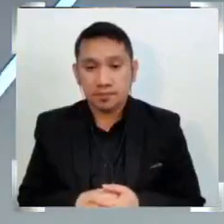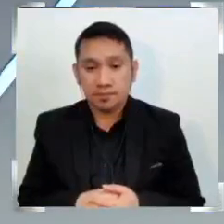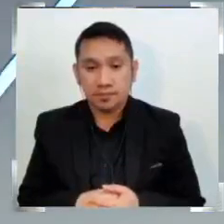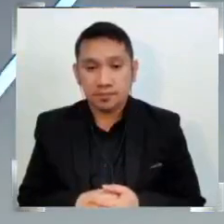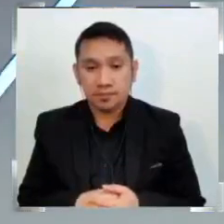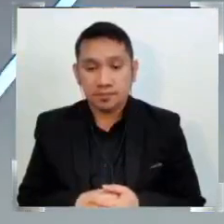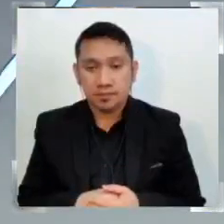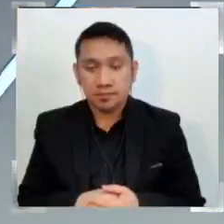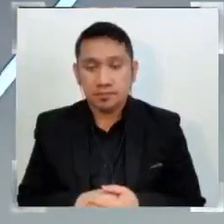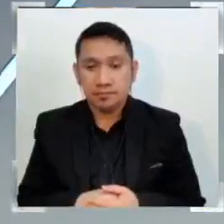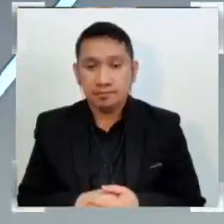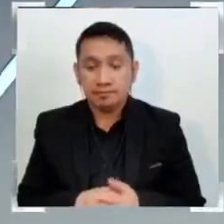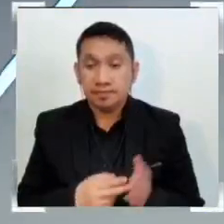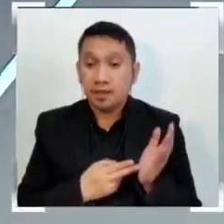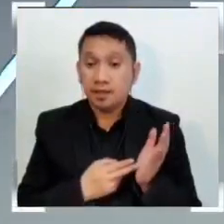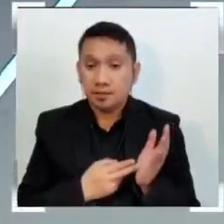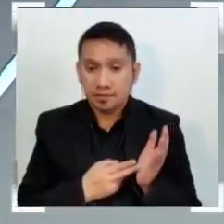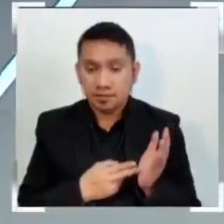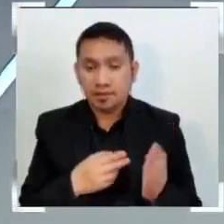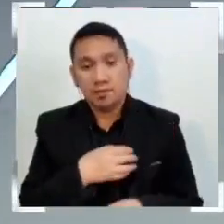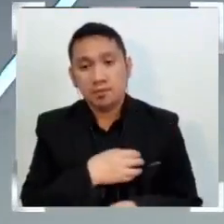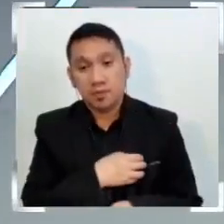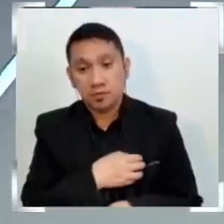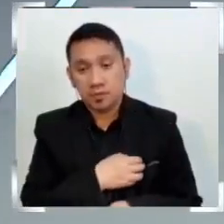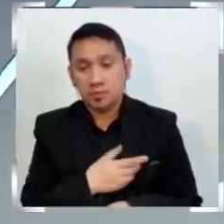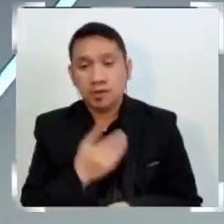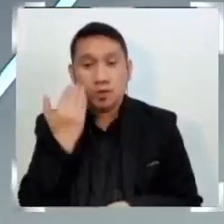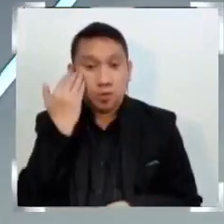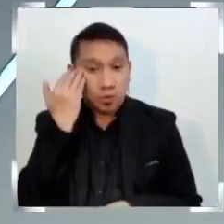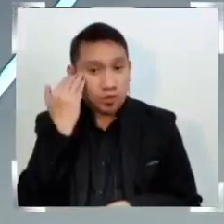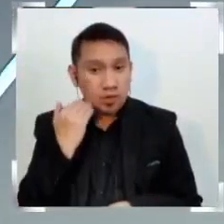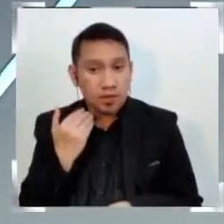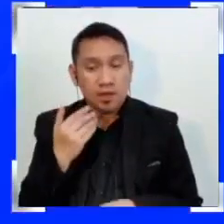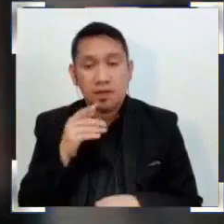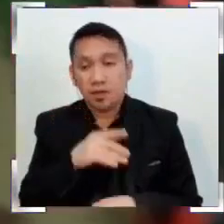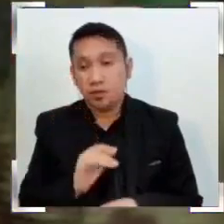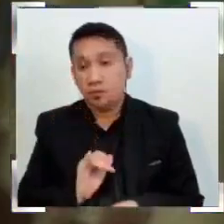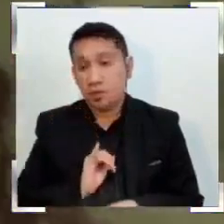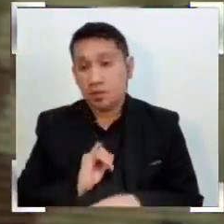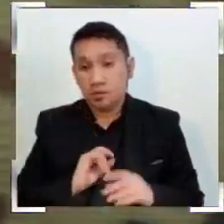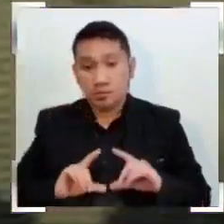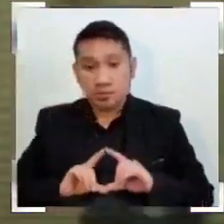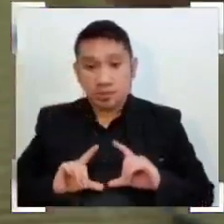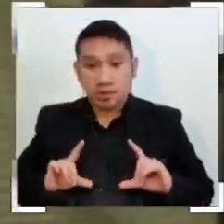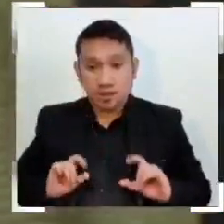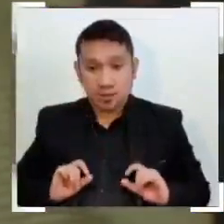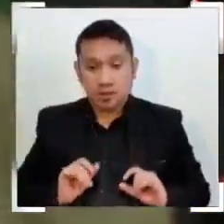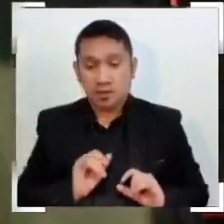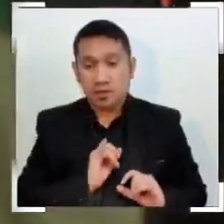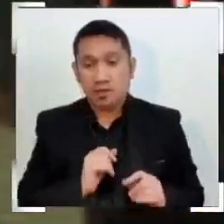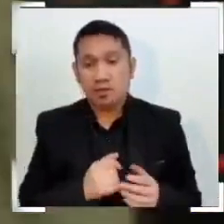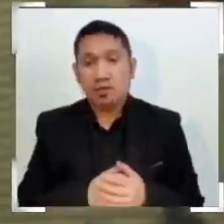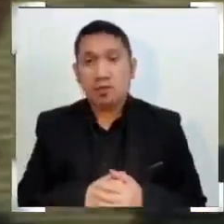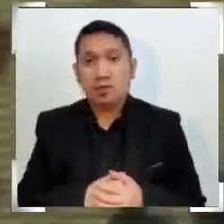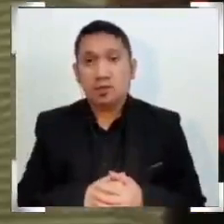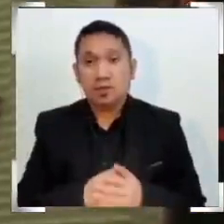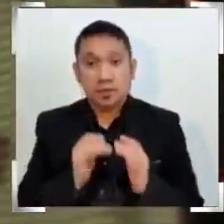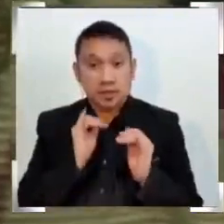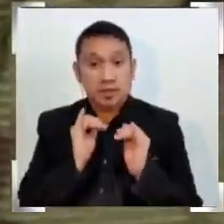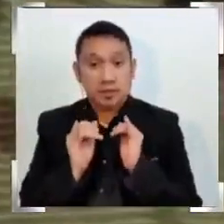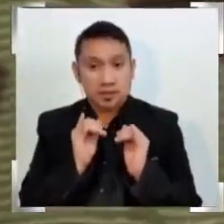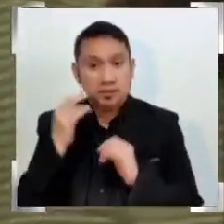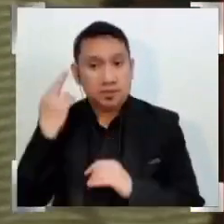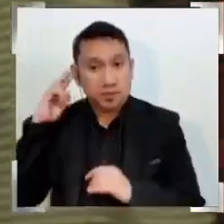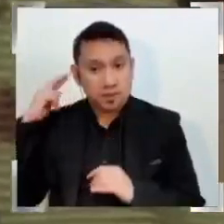Aminado ang PNP na kulang ang kanilang supply ng mga body-worn camera. Sa panayam ng Super Radyo DZBB kay PNP